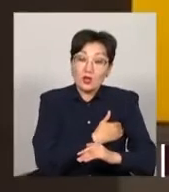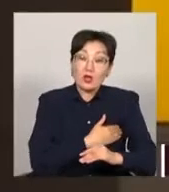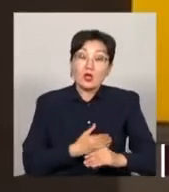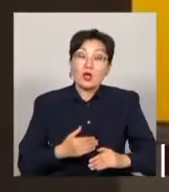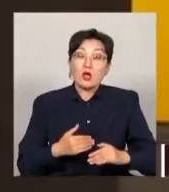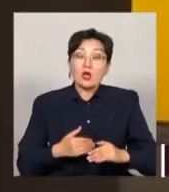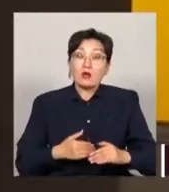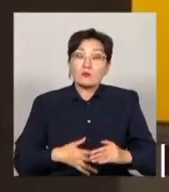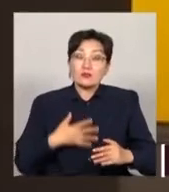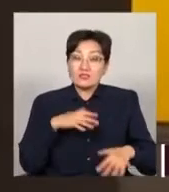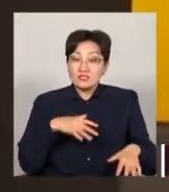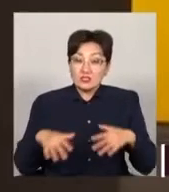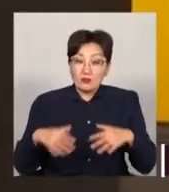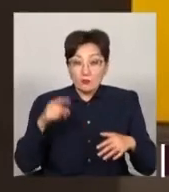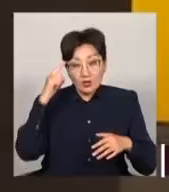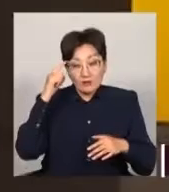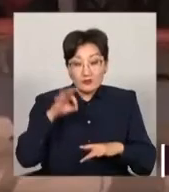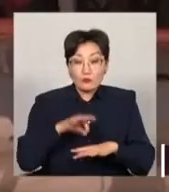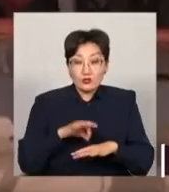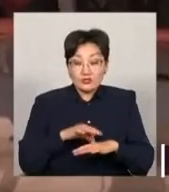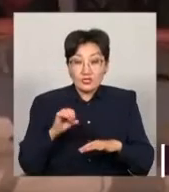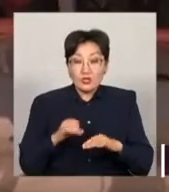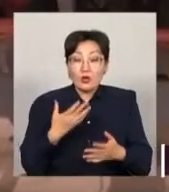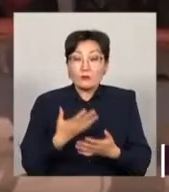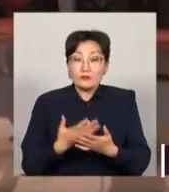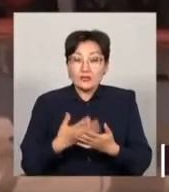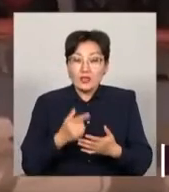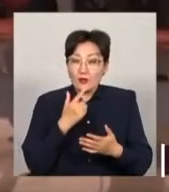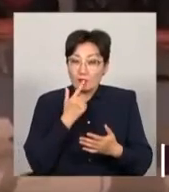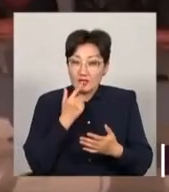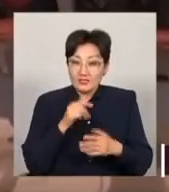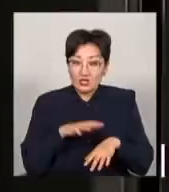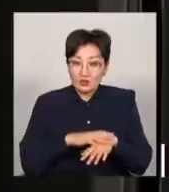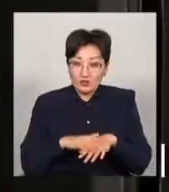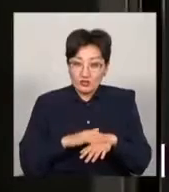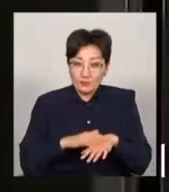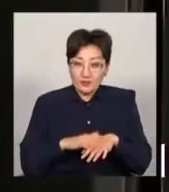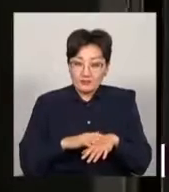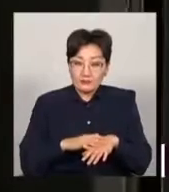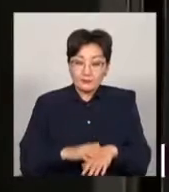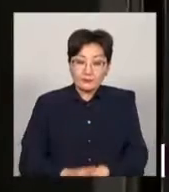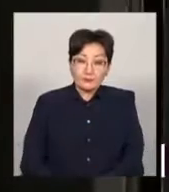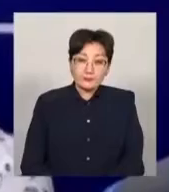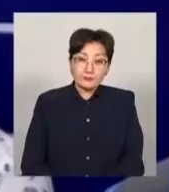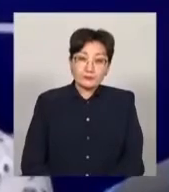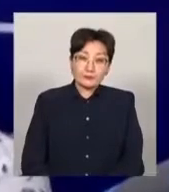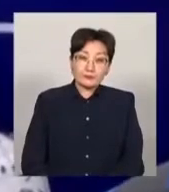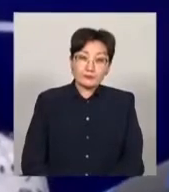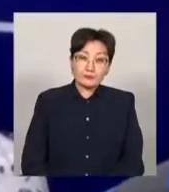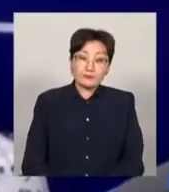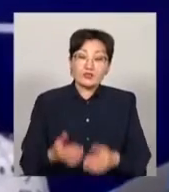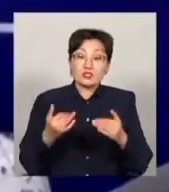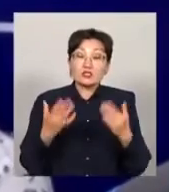выраженная интоксикация, слабость, головные боли и проявление покраснений на коже в виде экзантем.